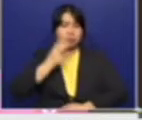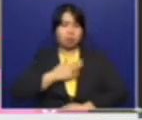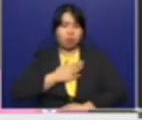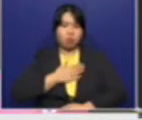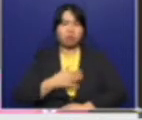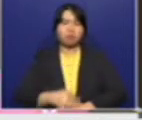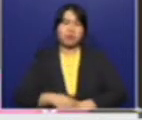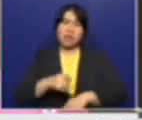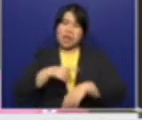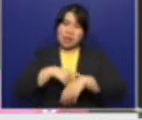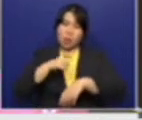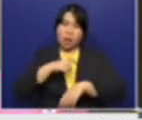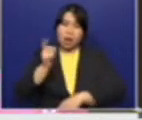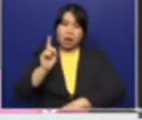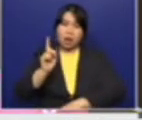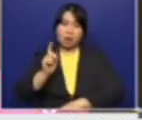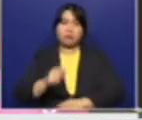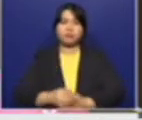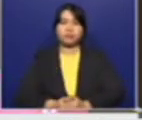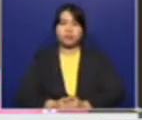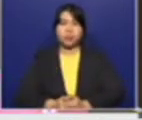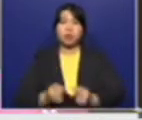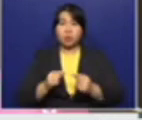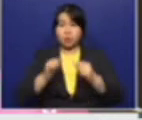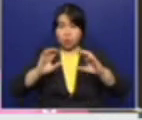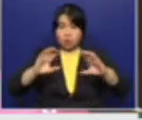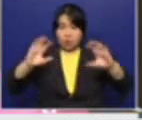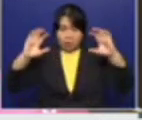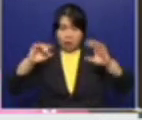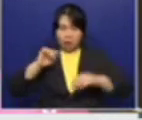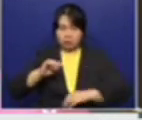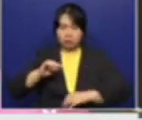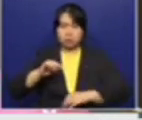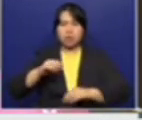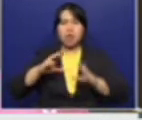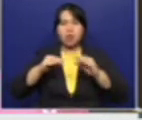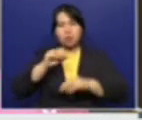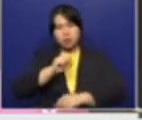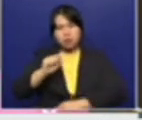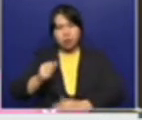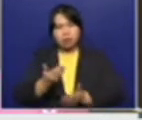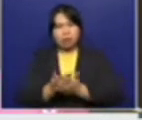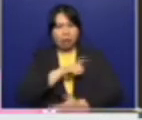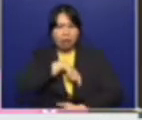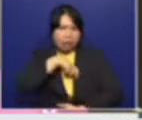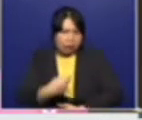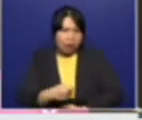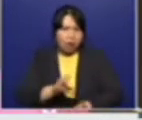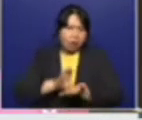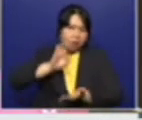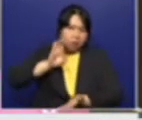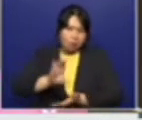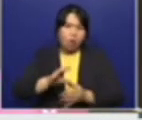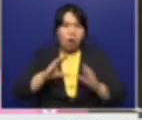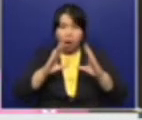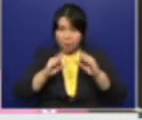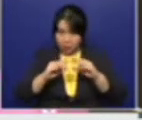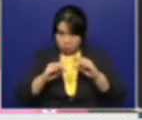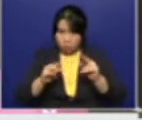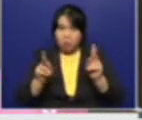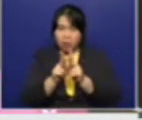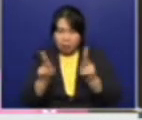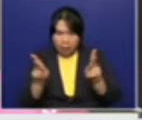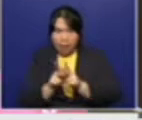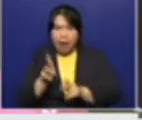ม่ได้เสียเวลาอย่างเดียวท่านประธานรัฐบาลหรือสภาอย่างนี้เราเสียงบประมาณด้วยเพราะการประชุมของกรรมาธิ